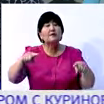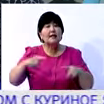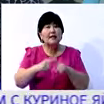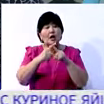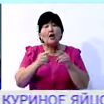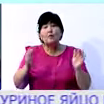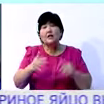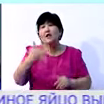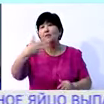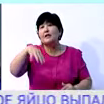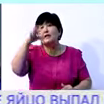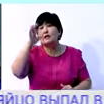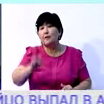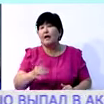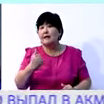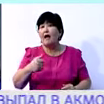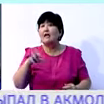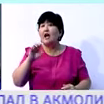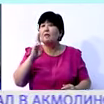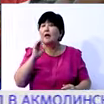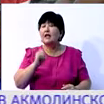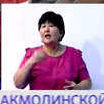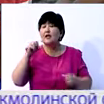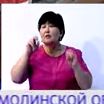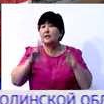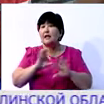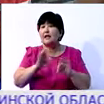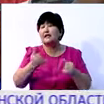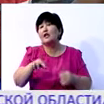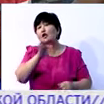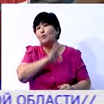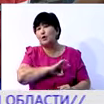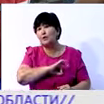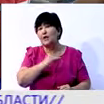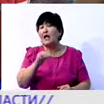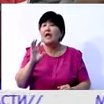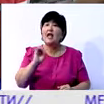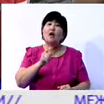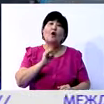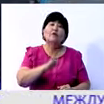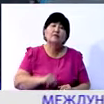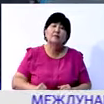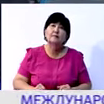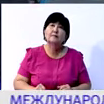технологиями меньше 50%. На ярмарке специалисты разъясняли и преимущества ЕГОВ.